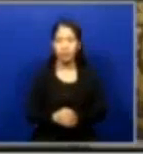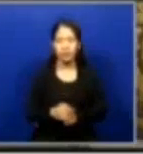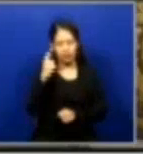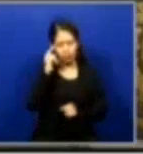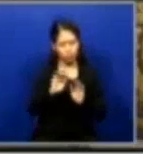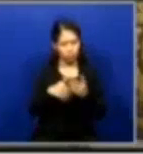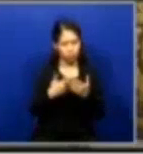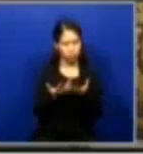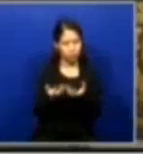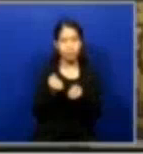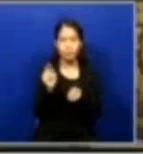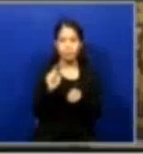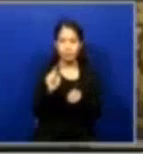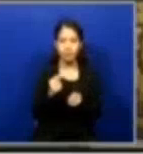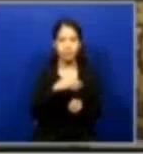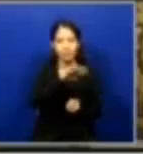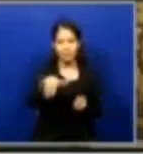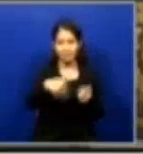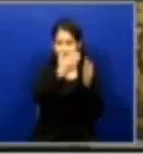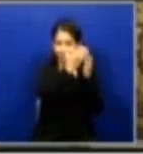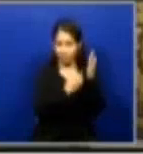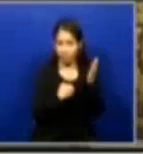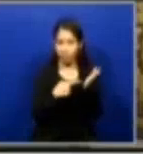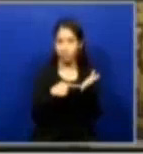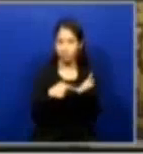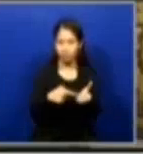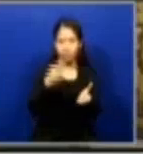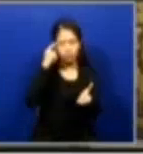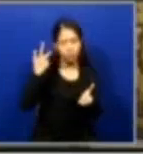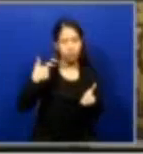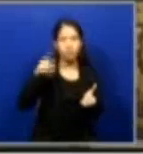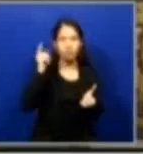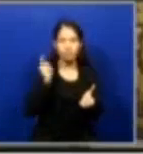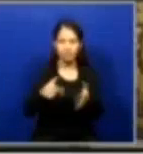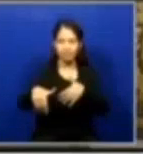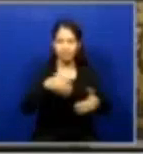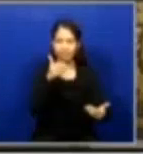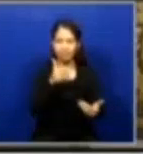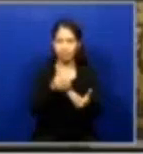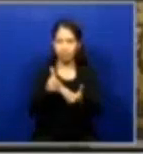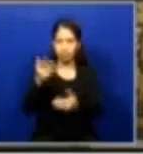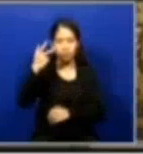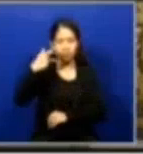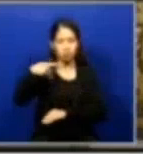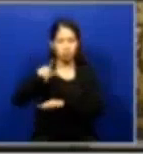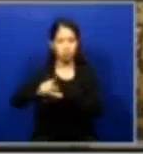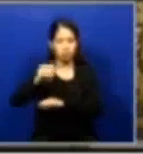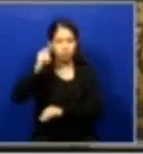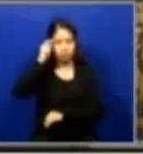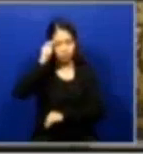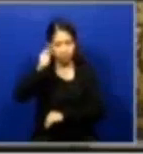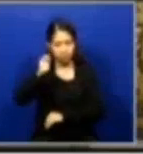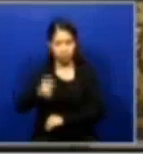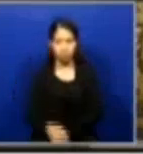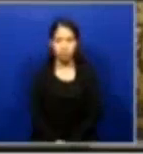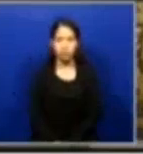ไรนี่คือสิ่งที่ผมเสนอว่าเกิดผลประโยชน์จริงกับประชาชนท่านประธานที่เคารพครับ